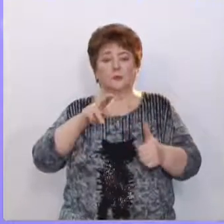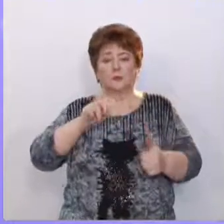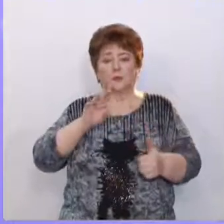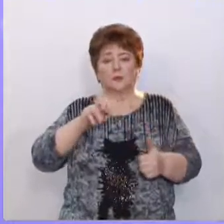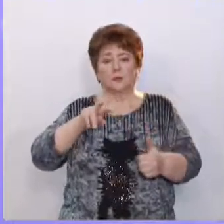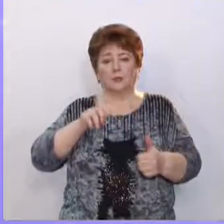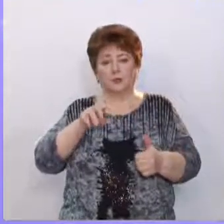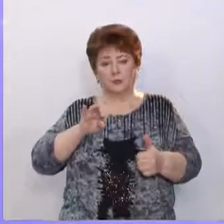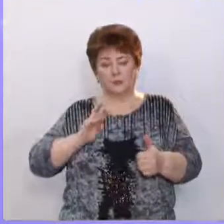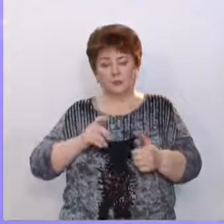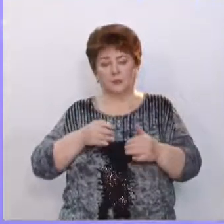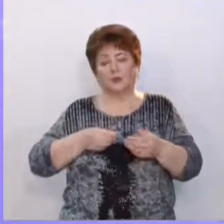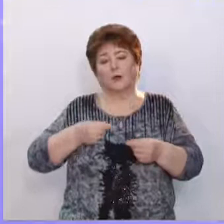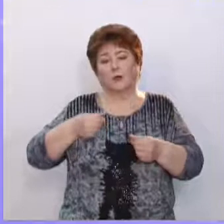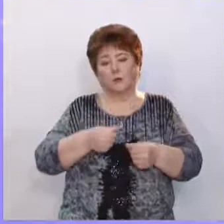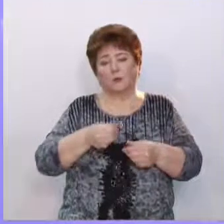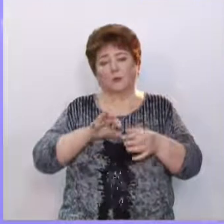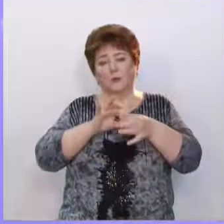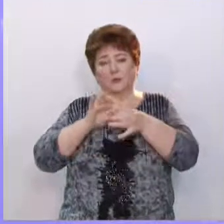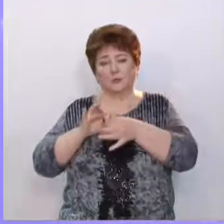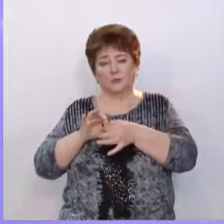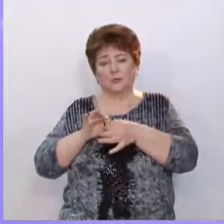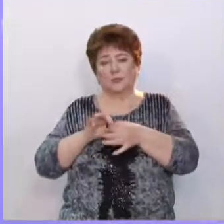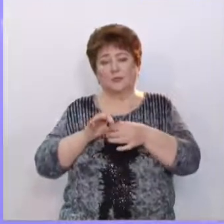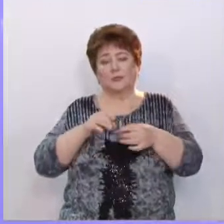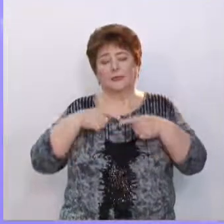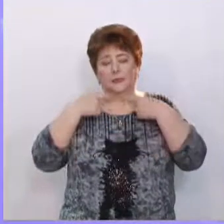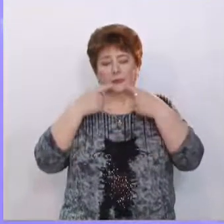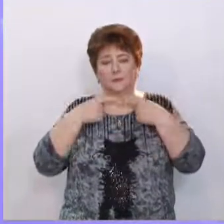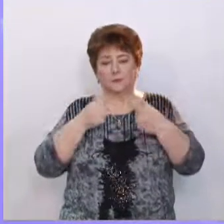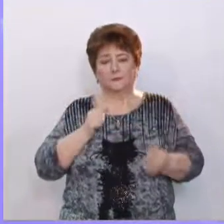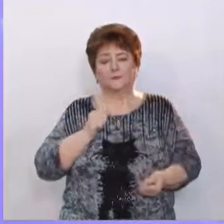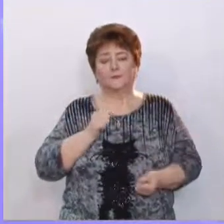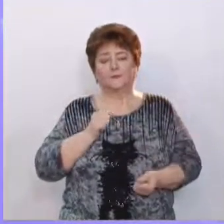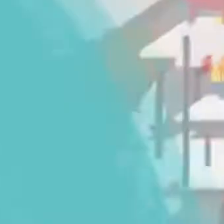прилагательных, их роли в предложении и речи.